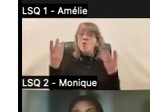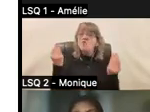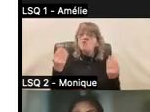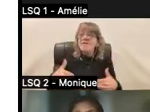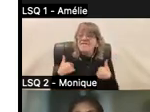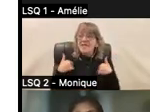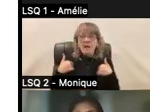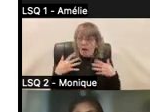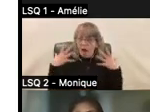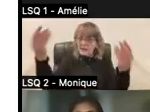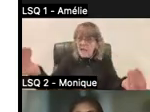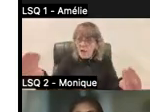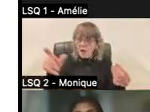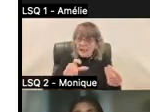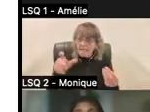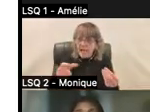du Québec.